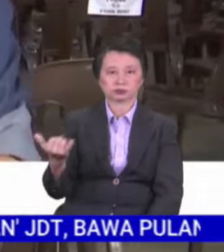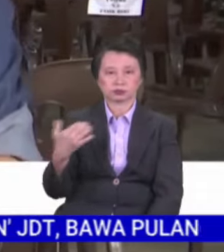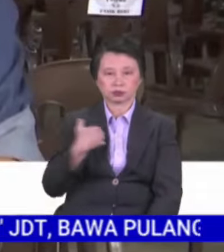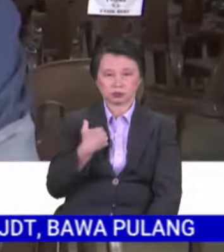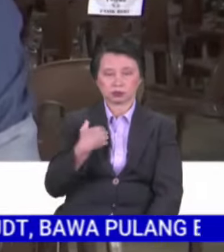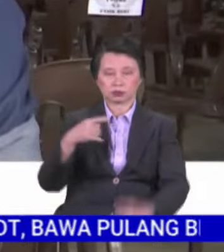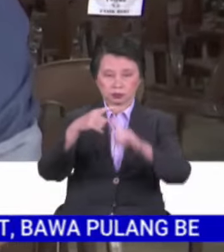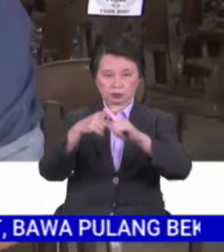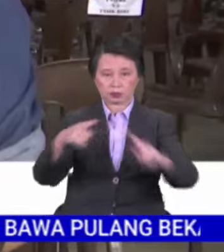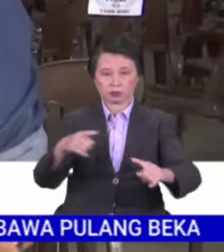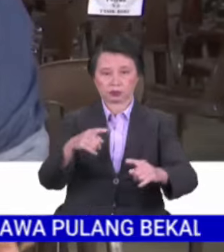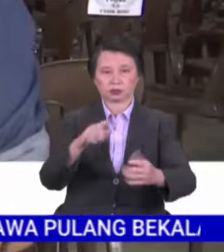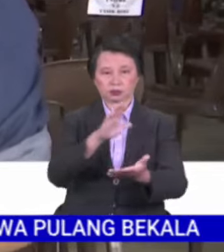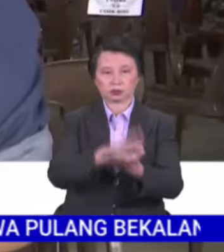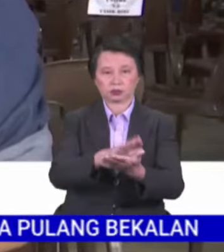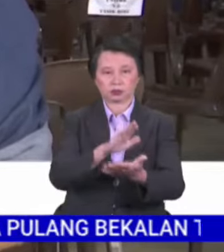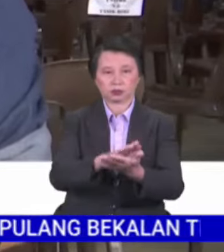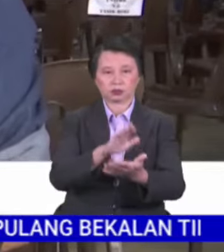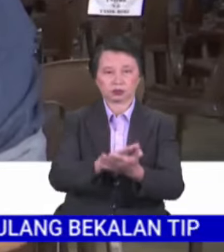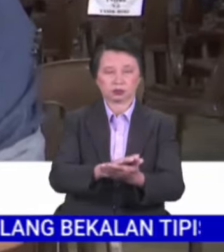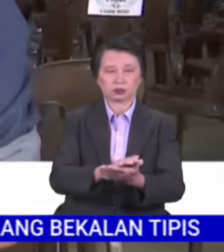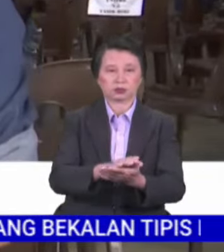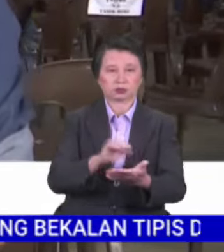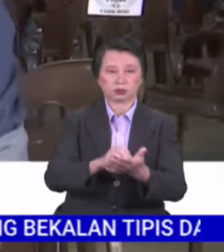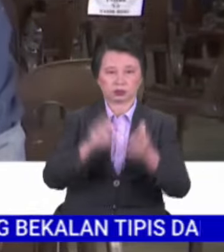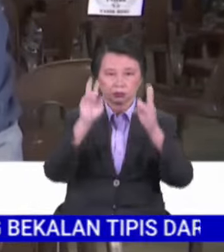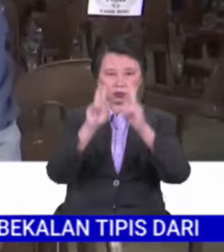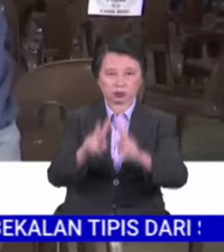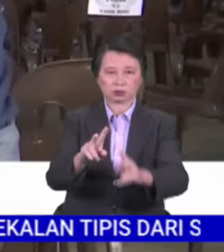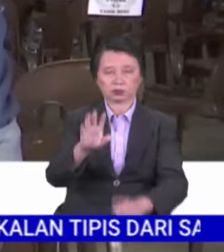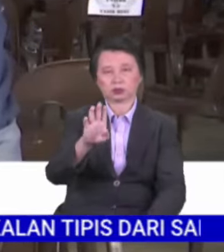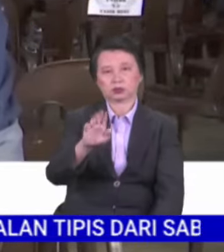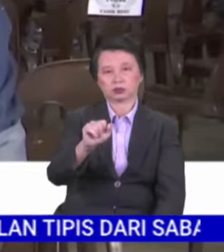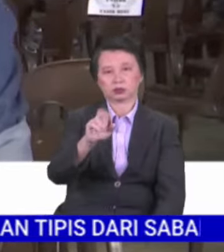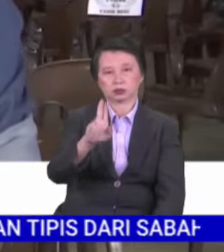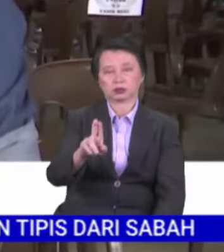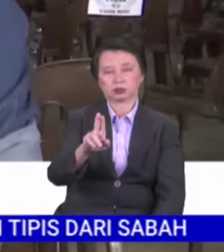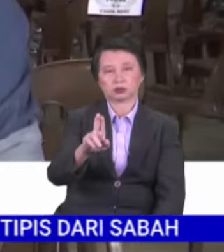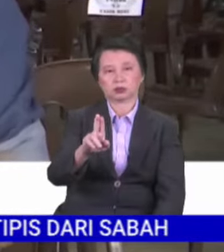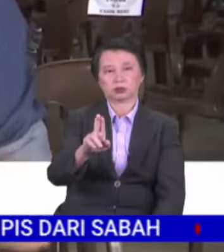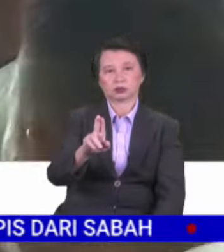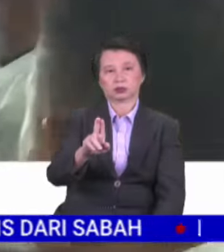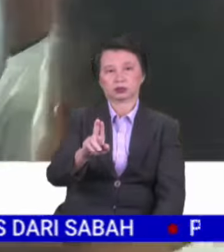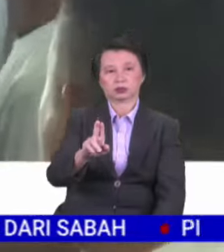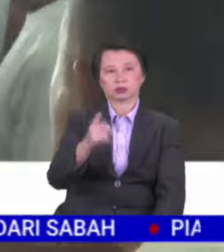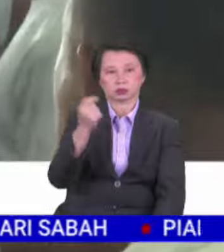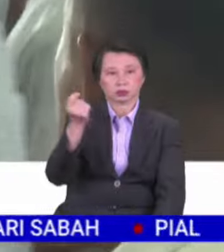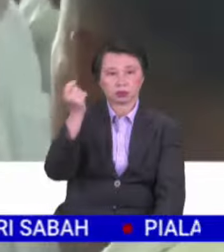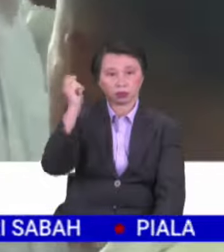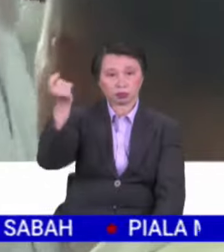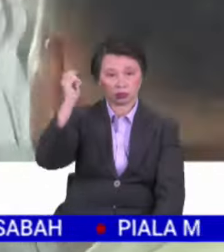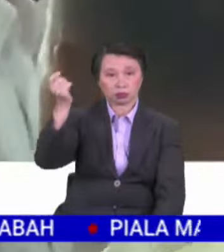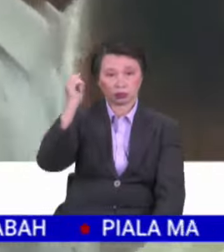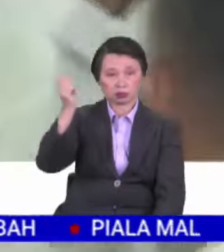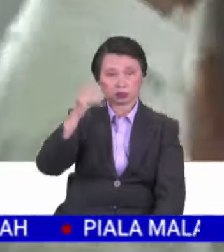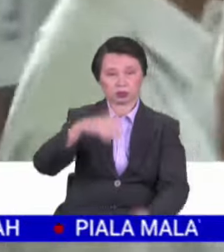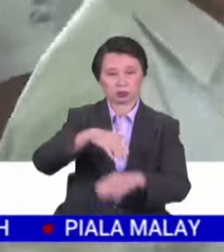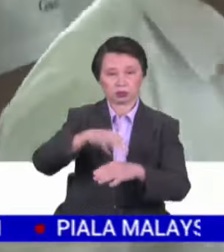di Dewan Sekolah Kebangsaan Sentrisa di Kampung Setengang di Bau, yang mana sebentar tadi